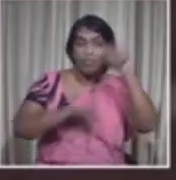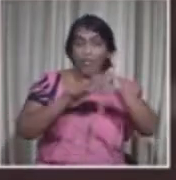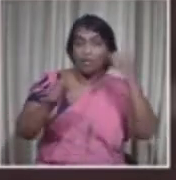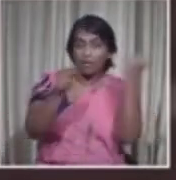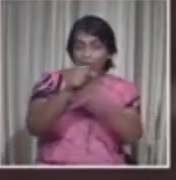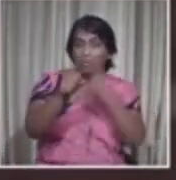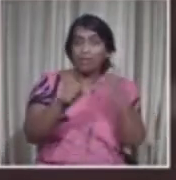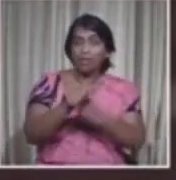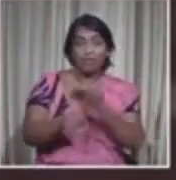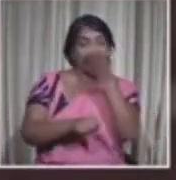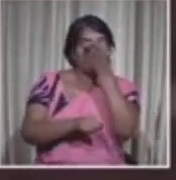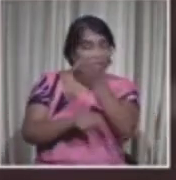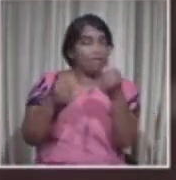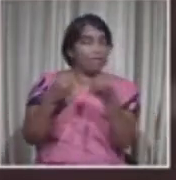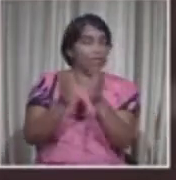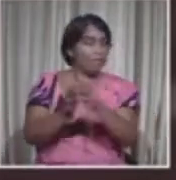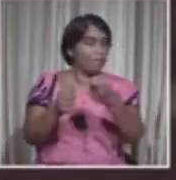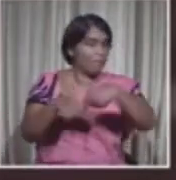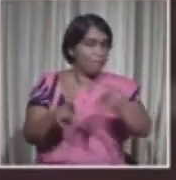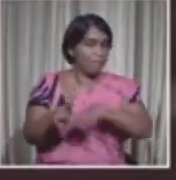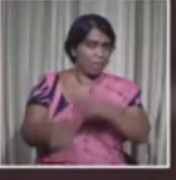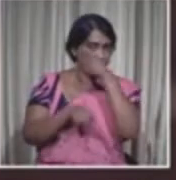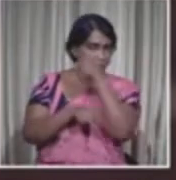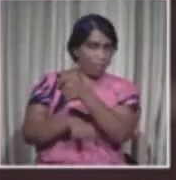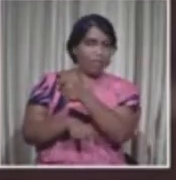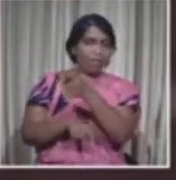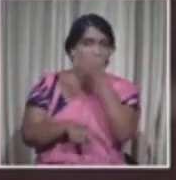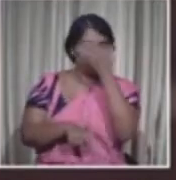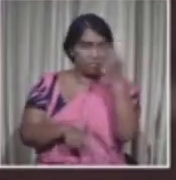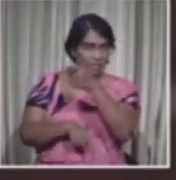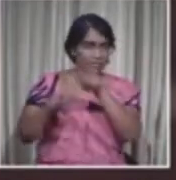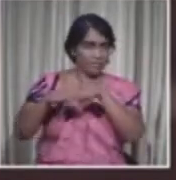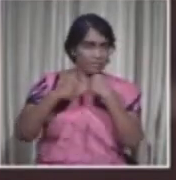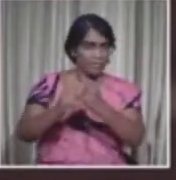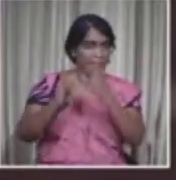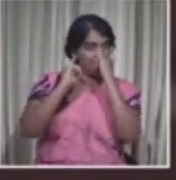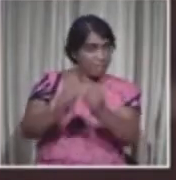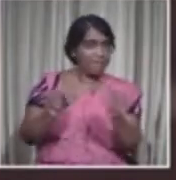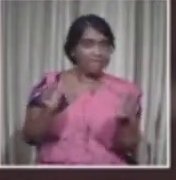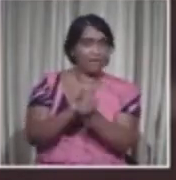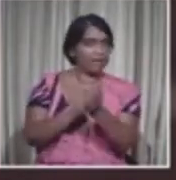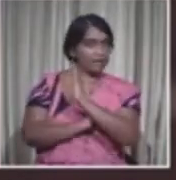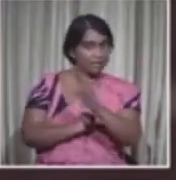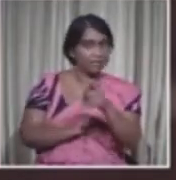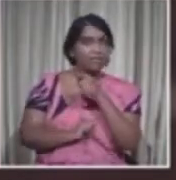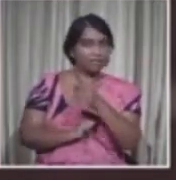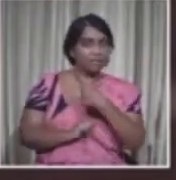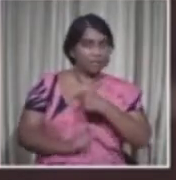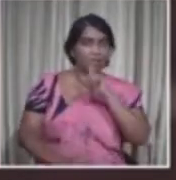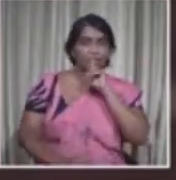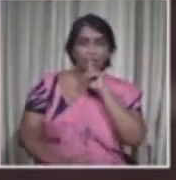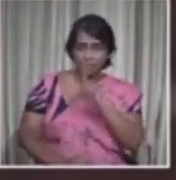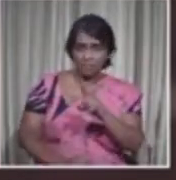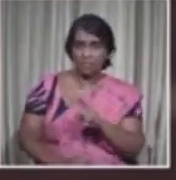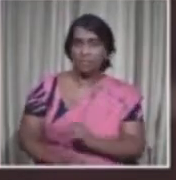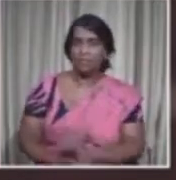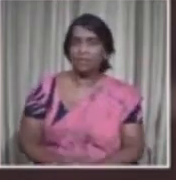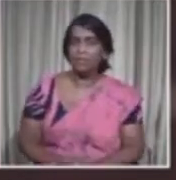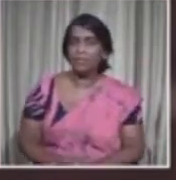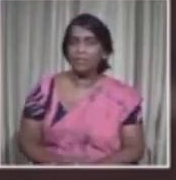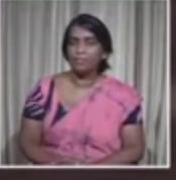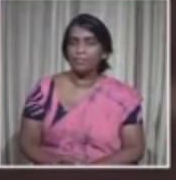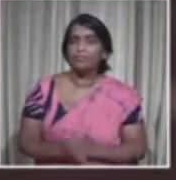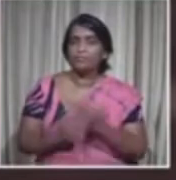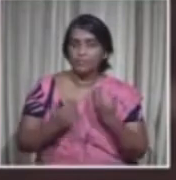එකේ තමුන්නාසලත් ඒකේ වගකීම ගන්න ඕනේ ඒ වගේ කාලගන්නියක් වෙන්න එපා ඒක අපි කියන්නේ කරුණාකරලා නගතුමනේ